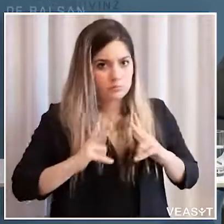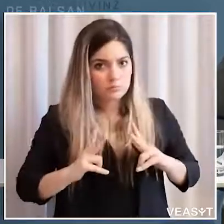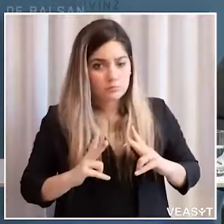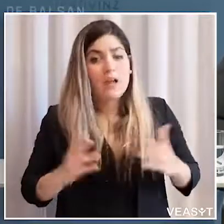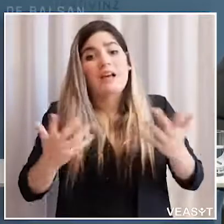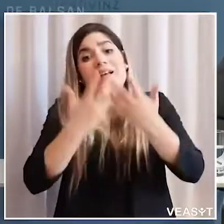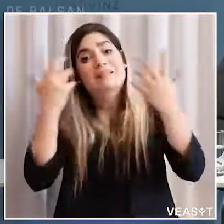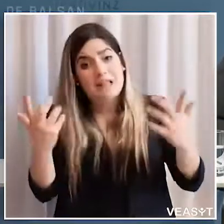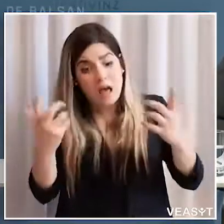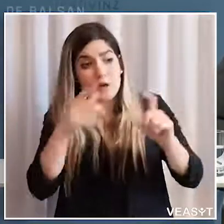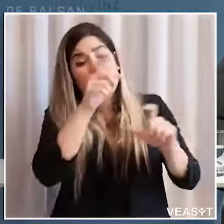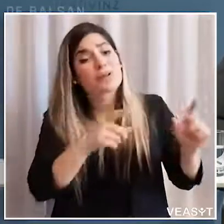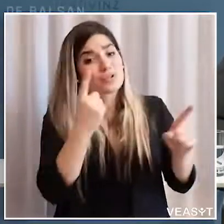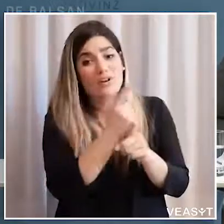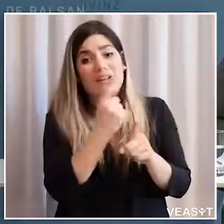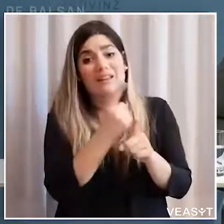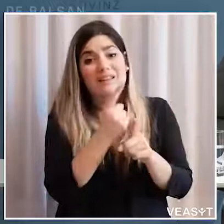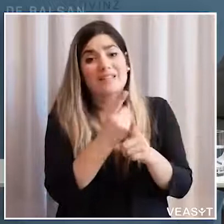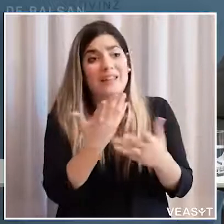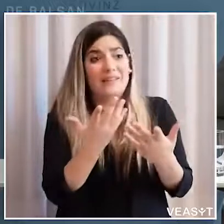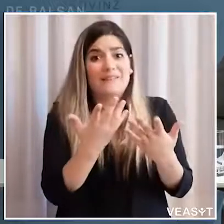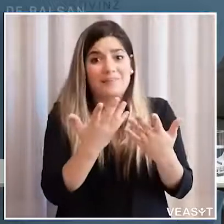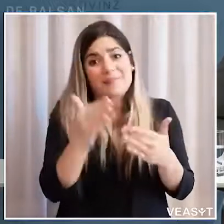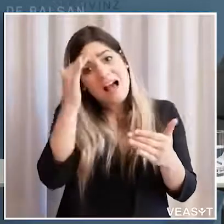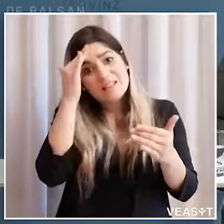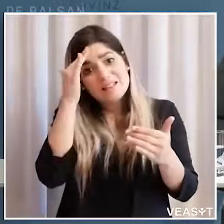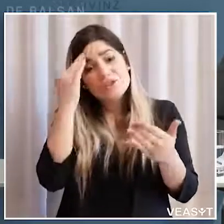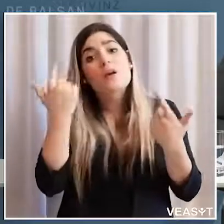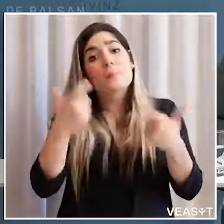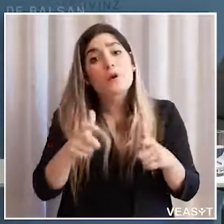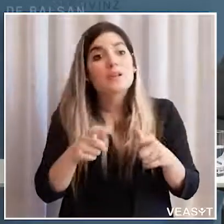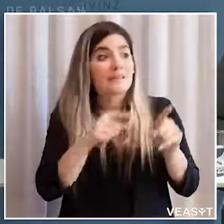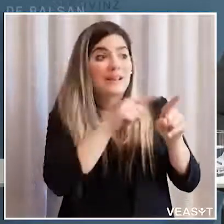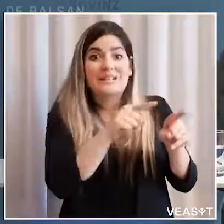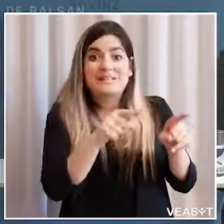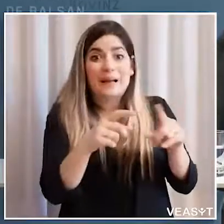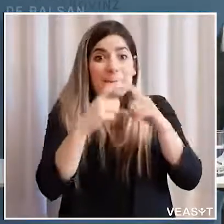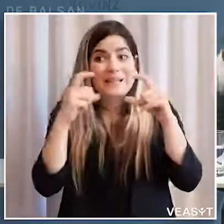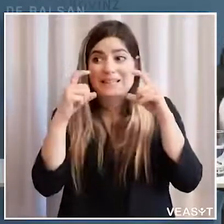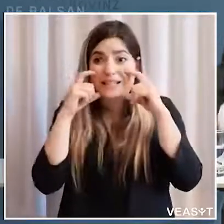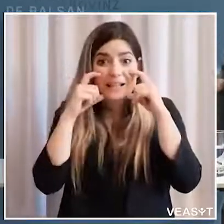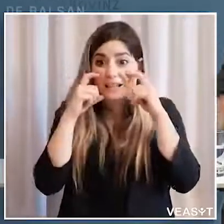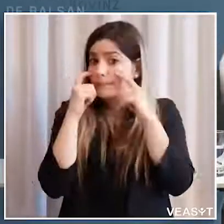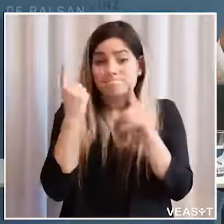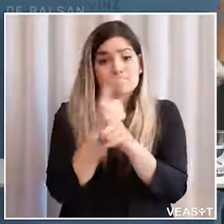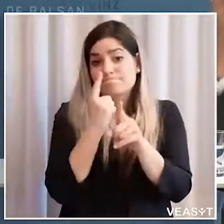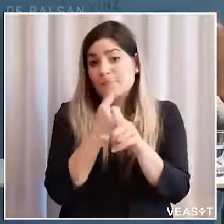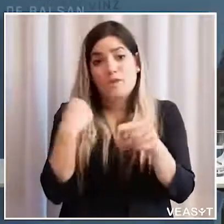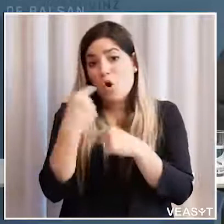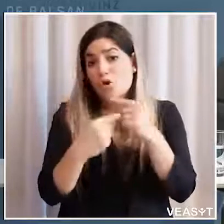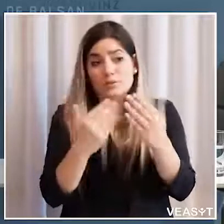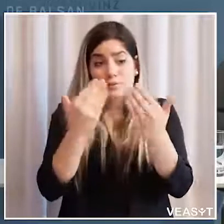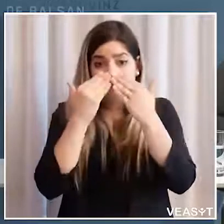poi ci saranno le persone a distanza inferiore diciamo di quella prevista dove si possono anche toglie la maschera allora si